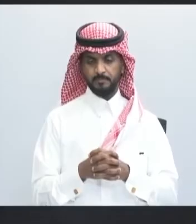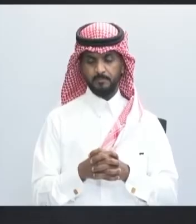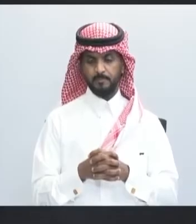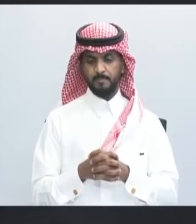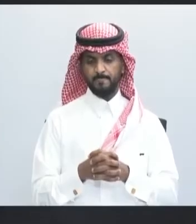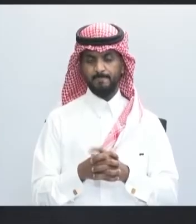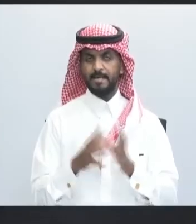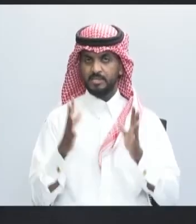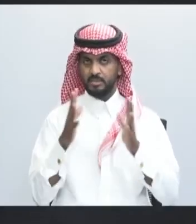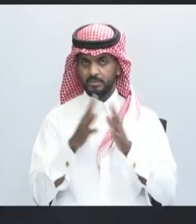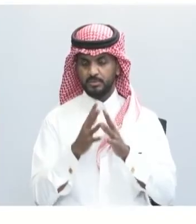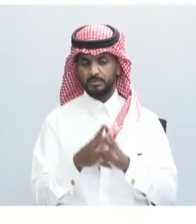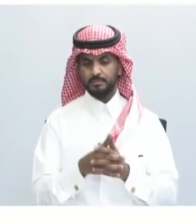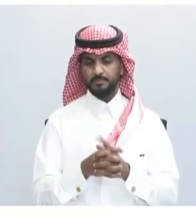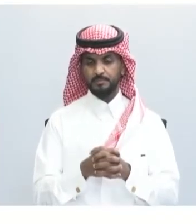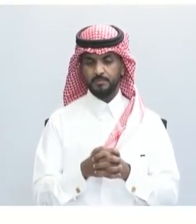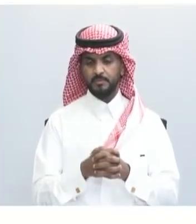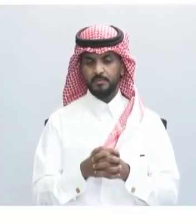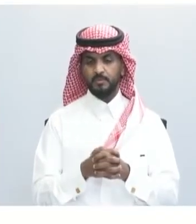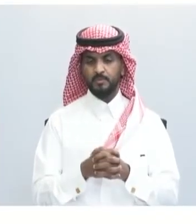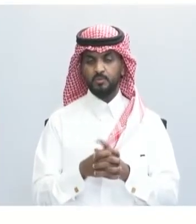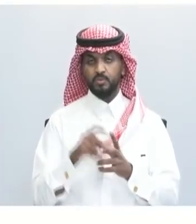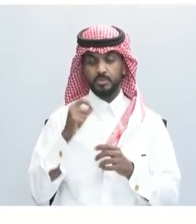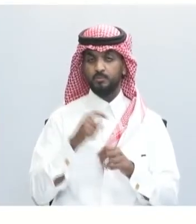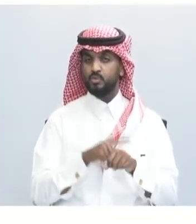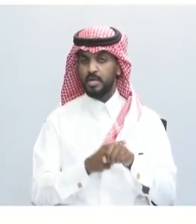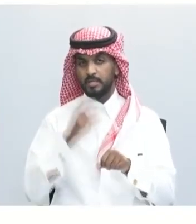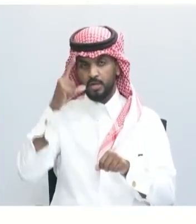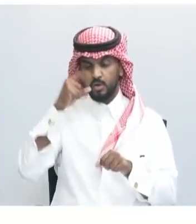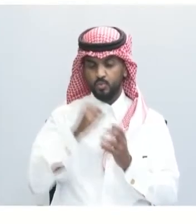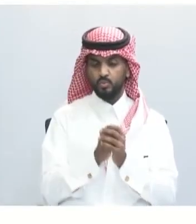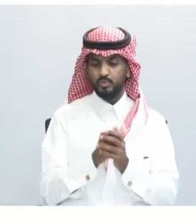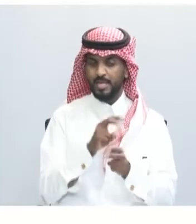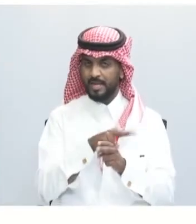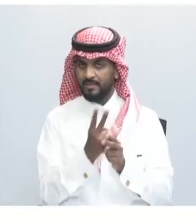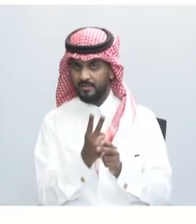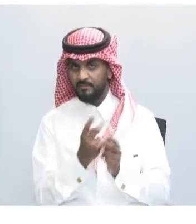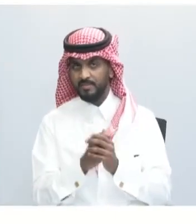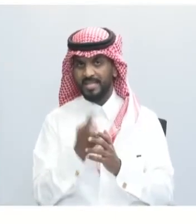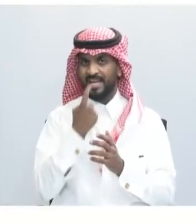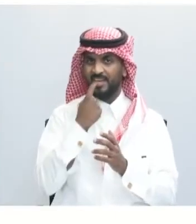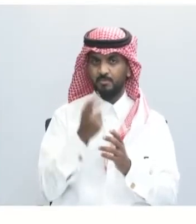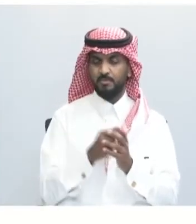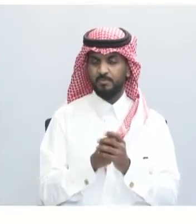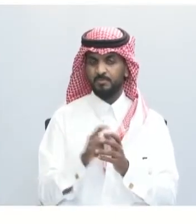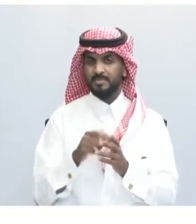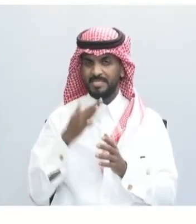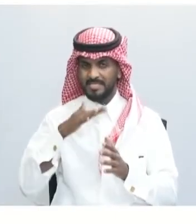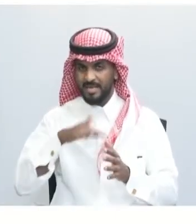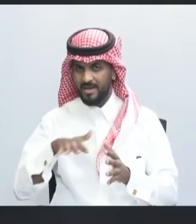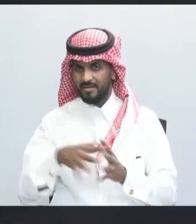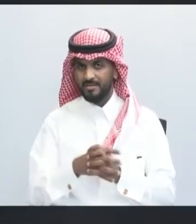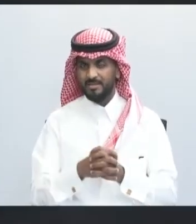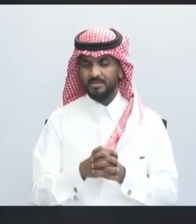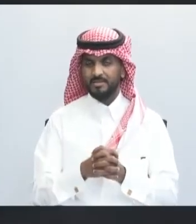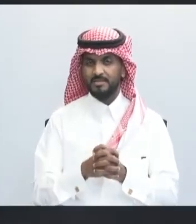نستنتج ان ساعات النوم الكافيه تختلف باختلاف العمر والصغار لهم